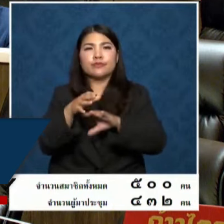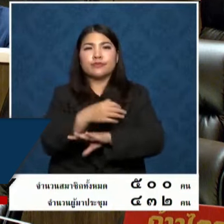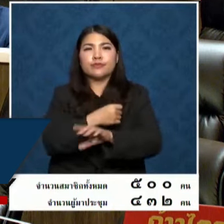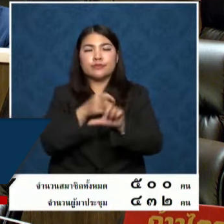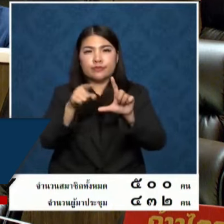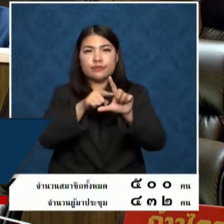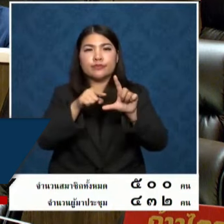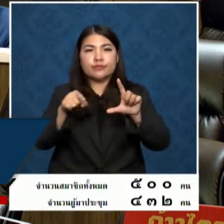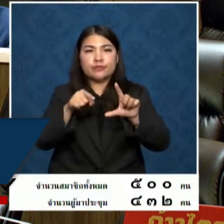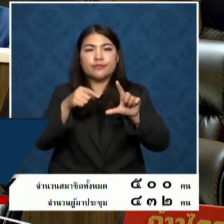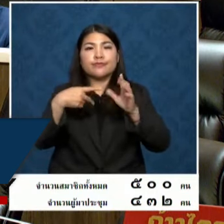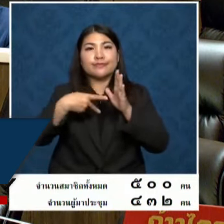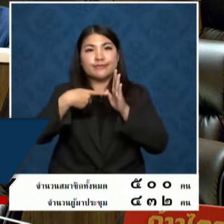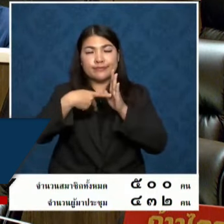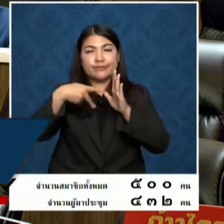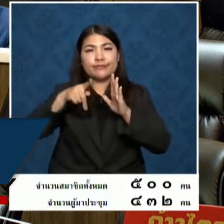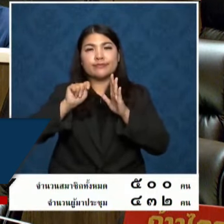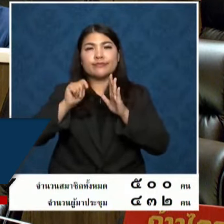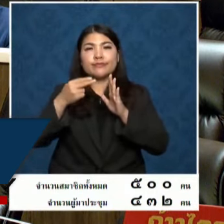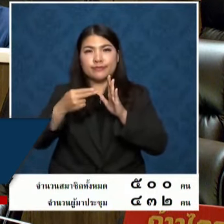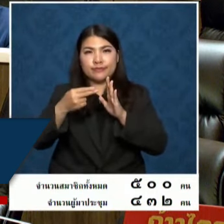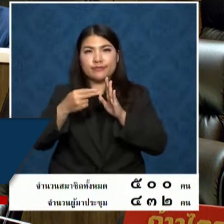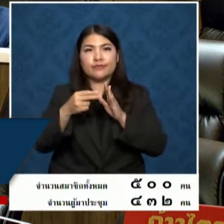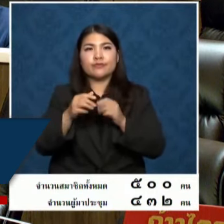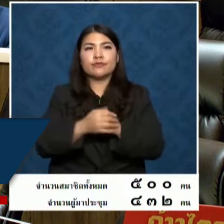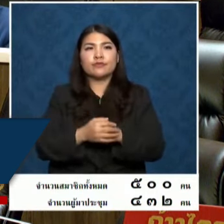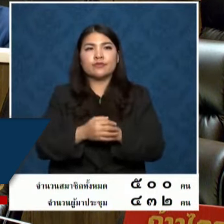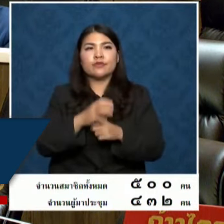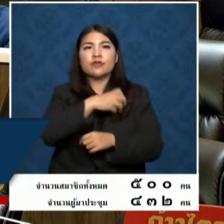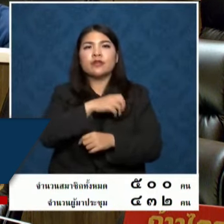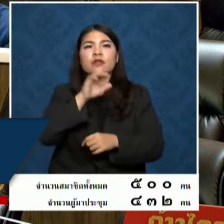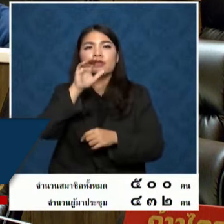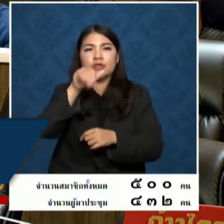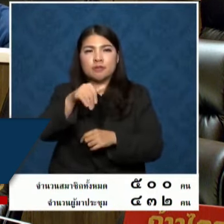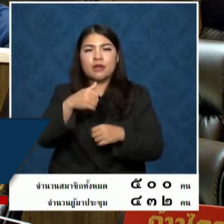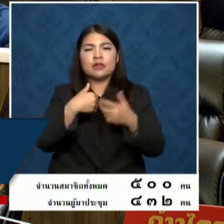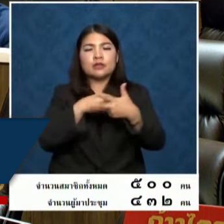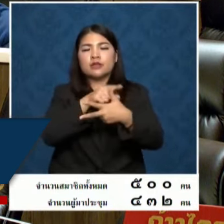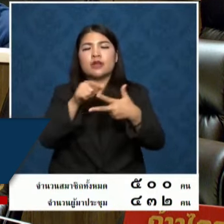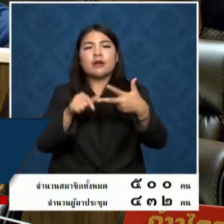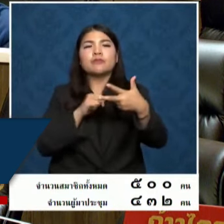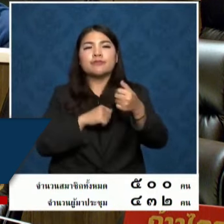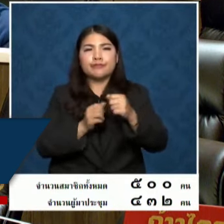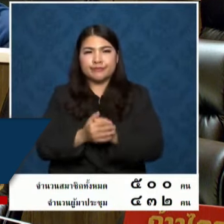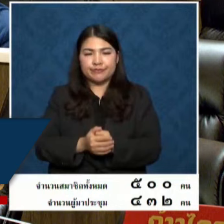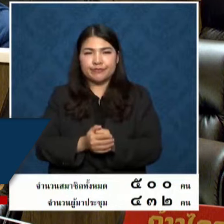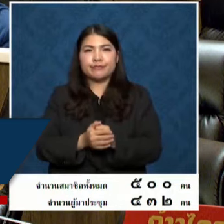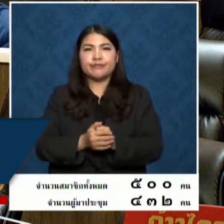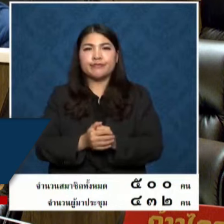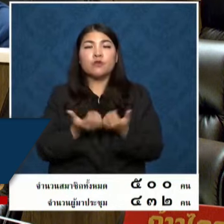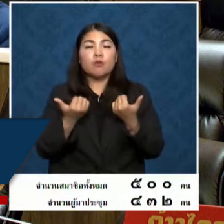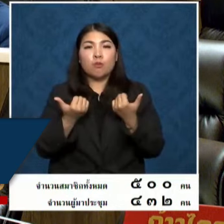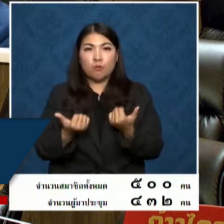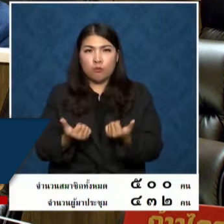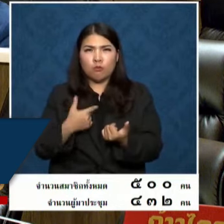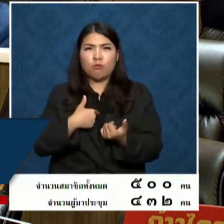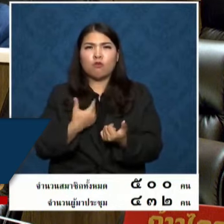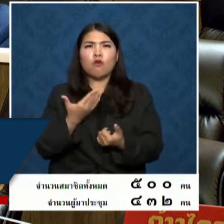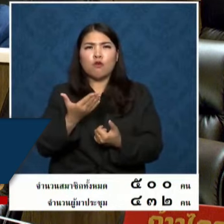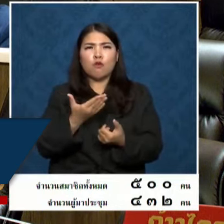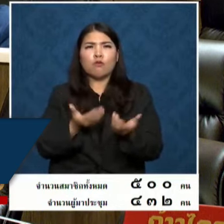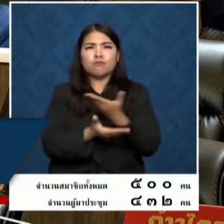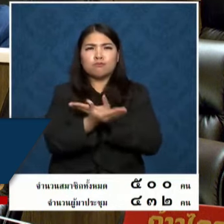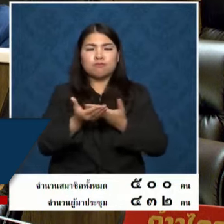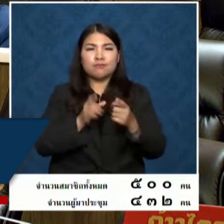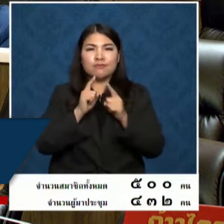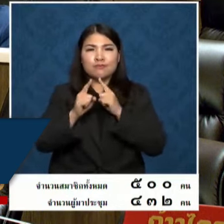ปทุมธานีพื้นที่เทศบาลเมืองคูคตเทศบาลเมืองลำสามแก้วและเมืองล่าสวายครับผมขอร่วมอภิปรายผล